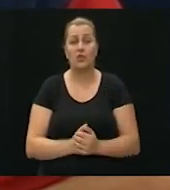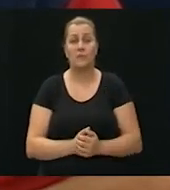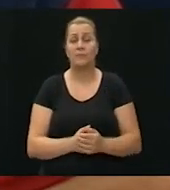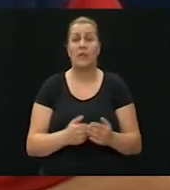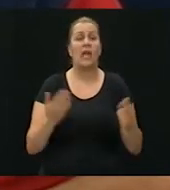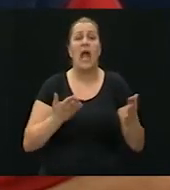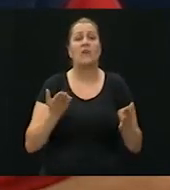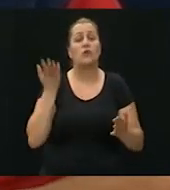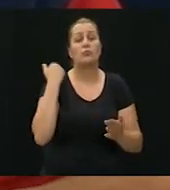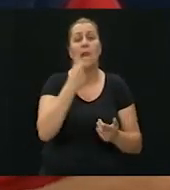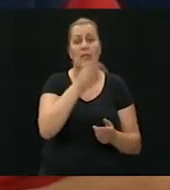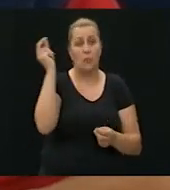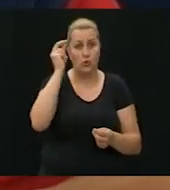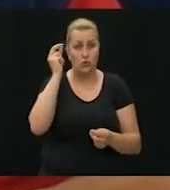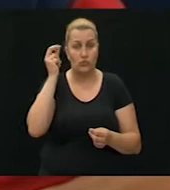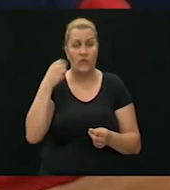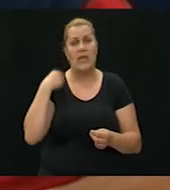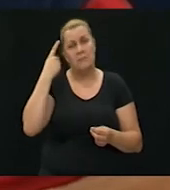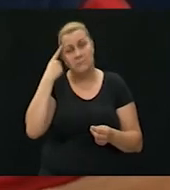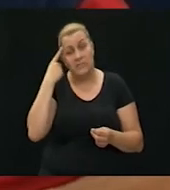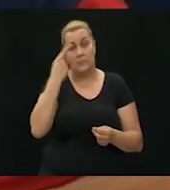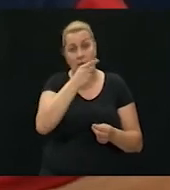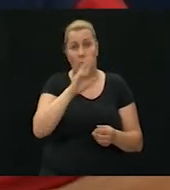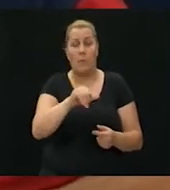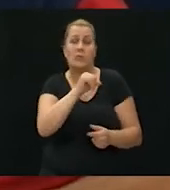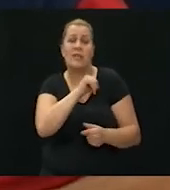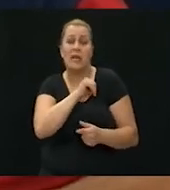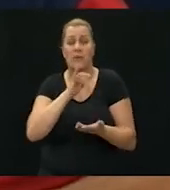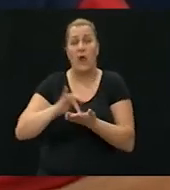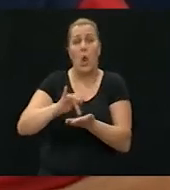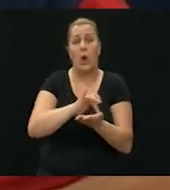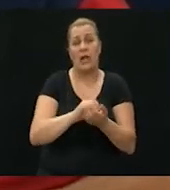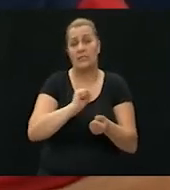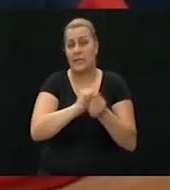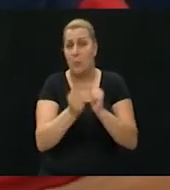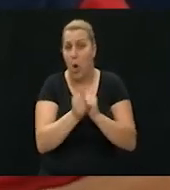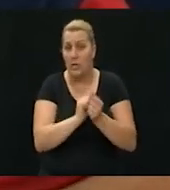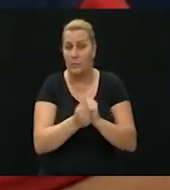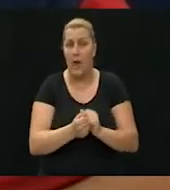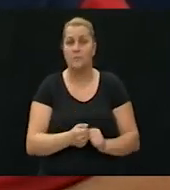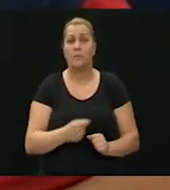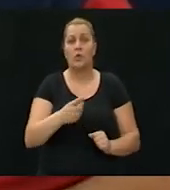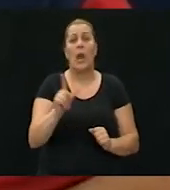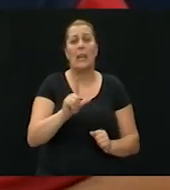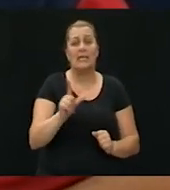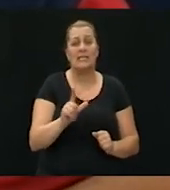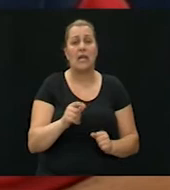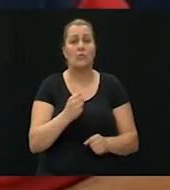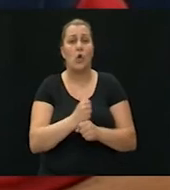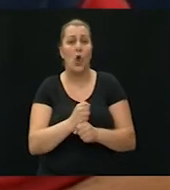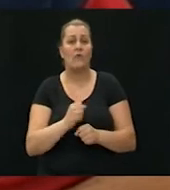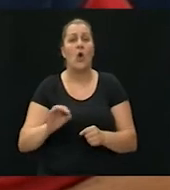su dugo bila tamo iskustva? Mislim da tamo bilježimo nekoliko vrlo interesantnih lokacija, bitaka, recimo to tako, to je Lisac, Golubov